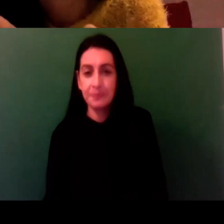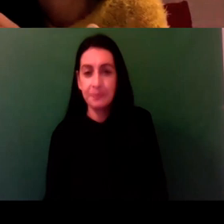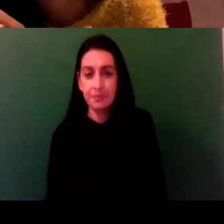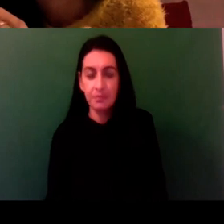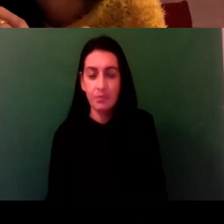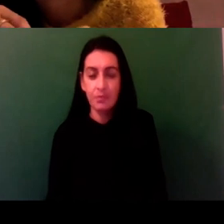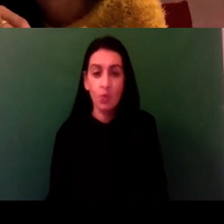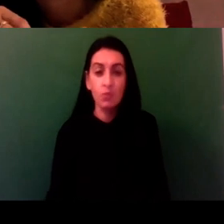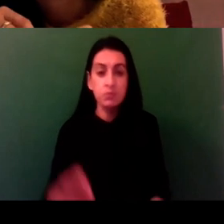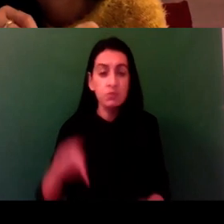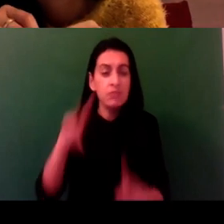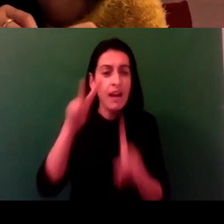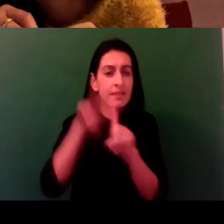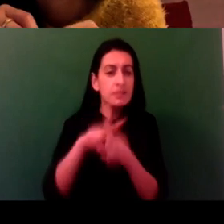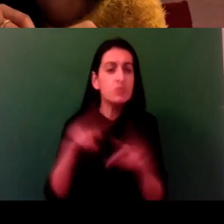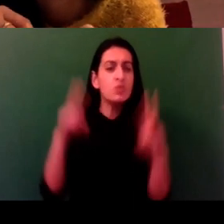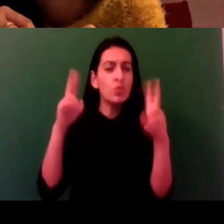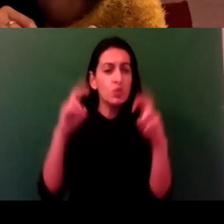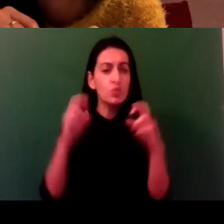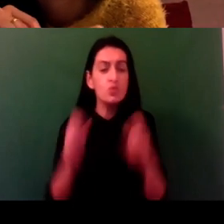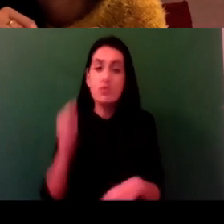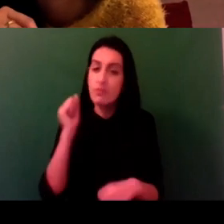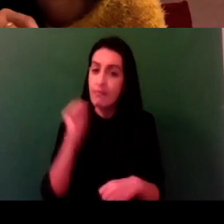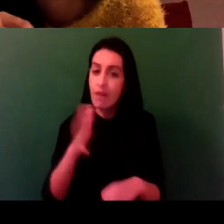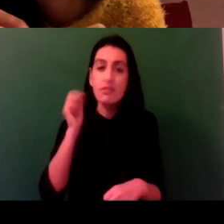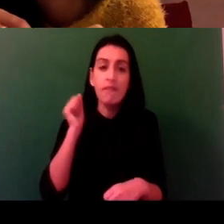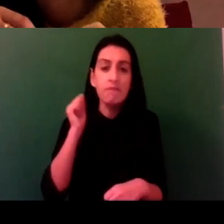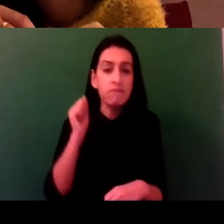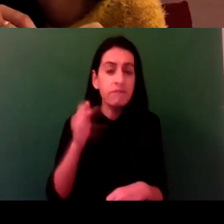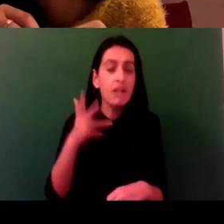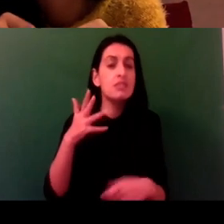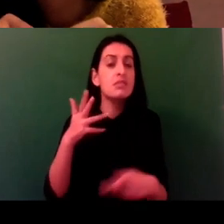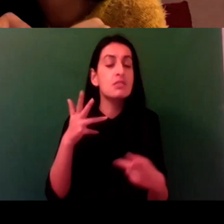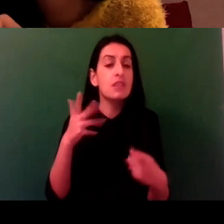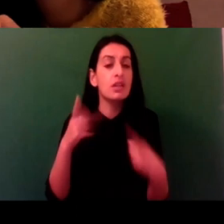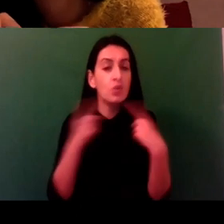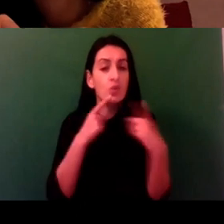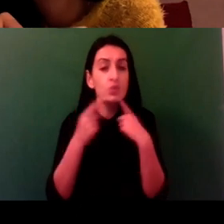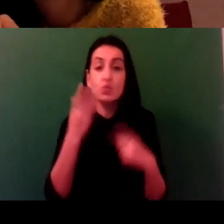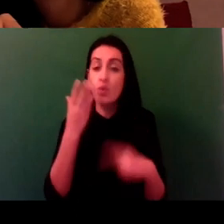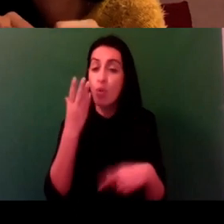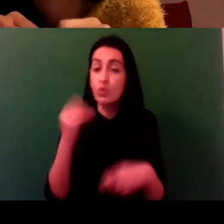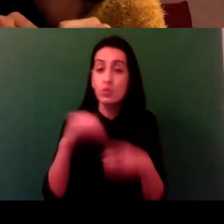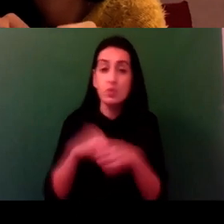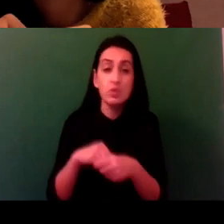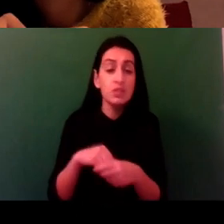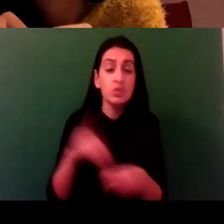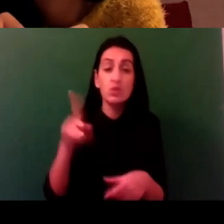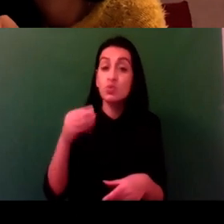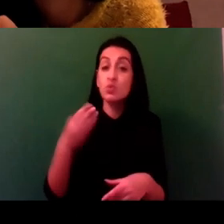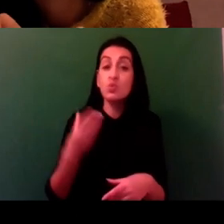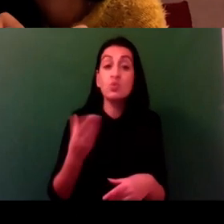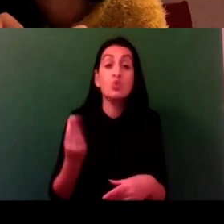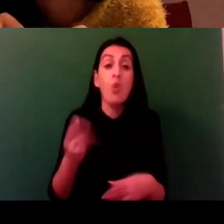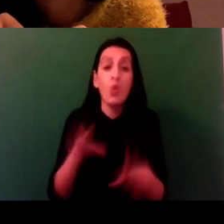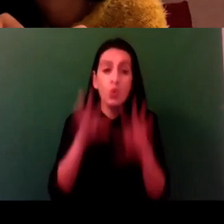meselesinin fazlasıyla konuşuyor olmamızdan, yani ben kişisel olarak çok büyük mutluluk duyuyorum. Şu an içinde bulunduğumuz bütün bu